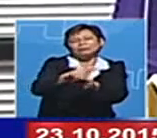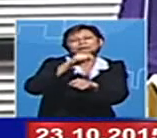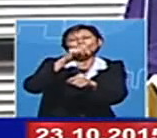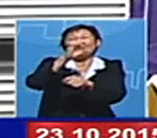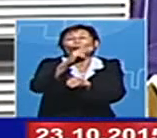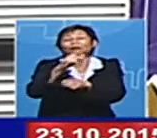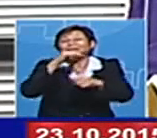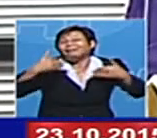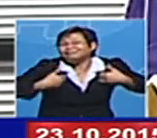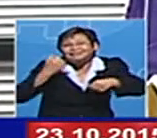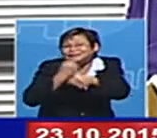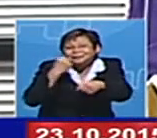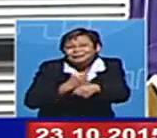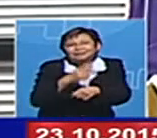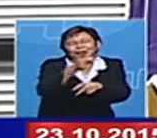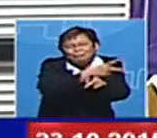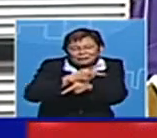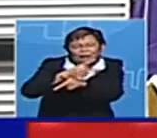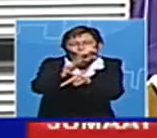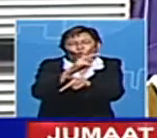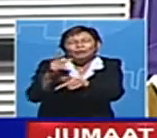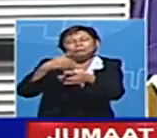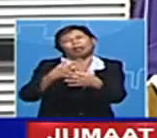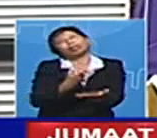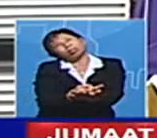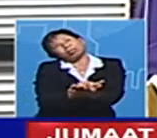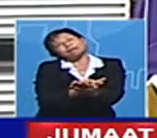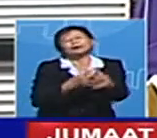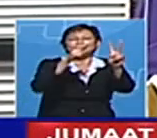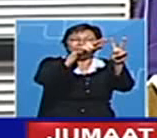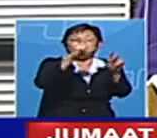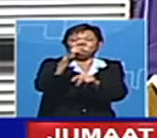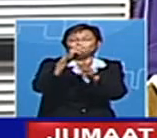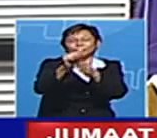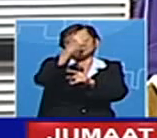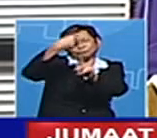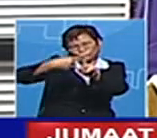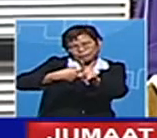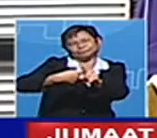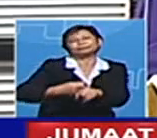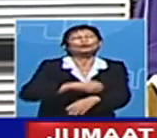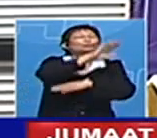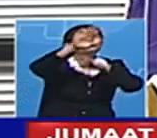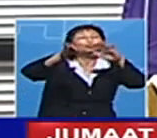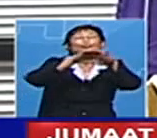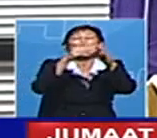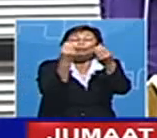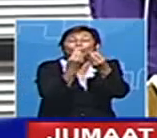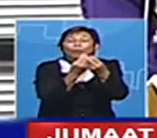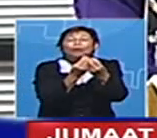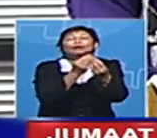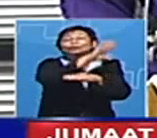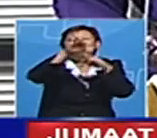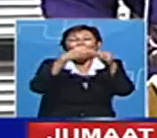tidak bekerja serta untuk pejagaan Ok terlantar sebanyak R300 sebulan kesemuanya ini akan